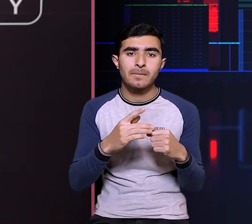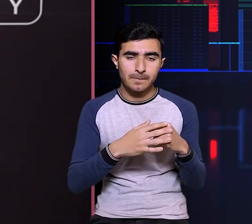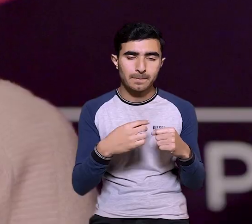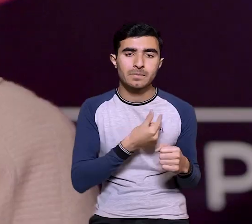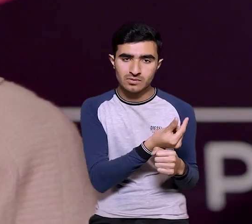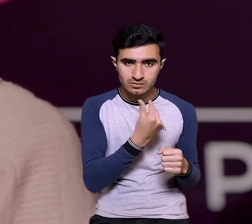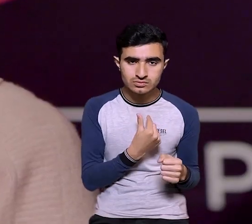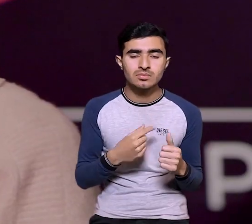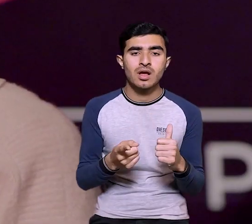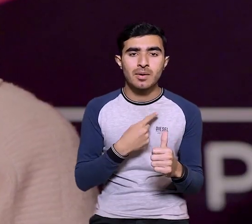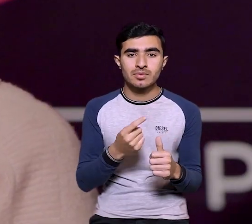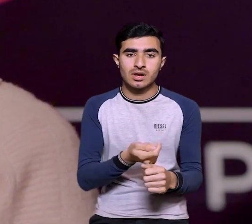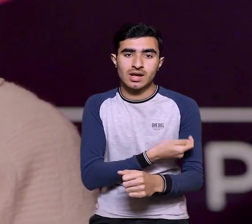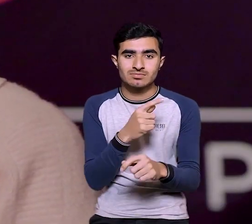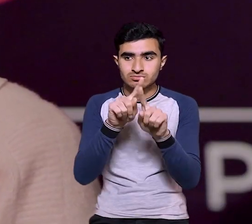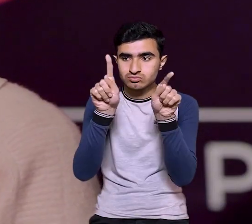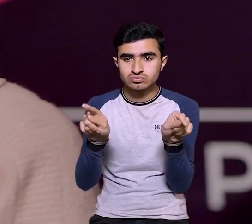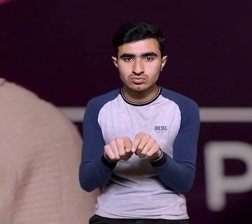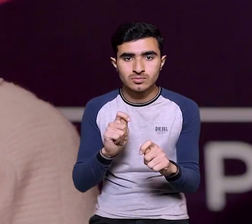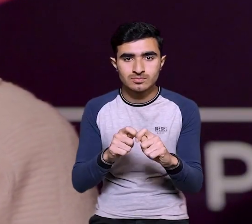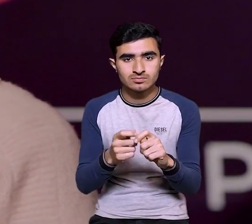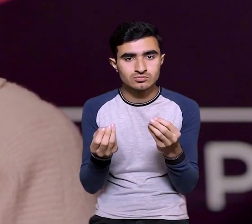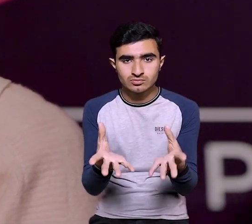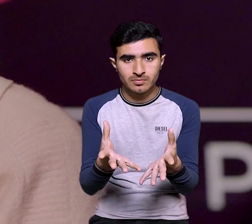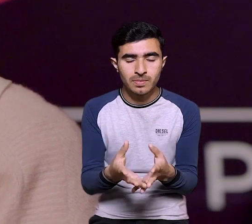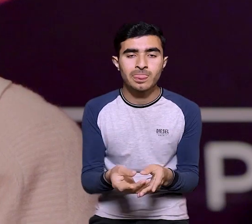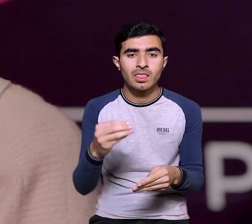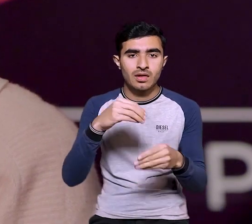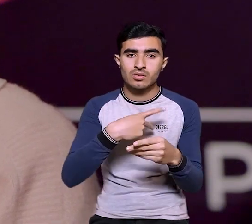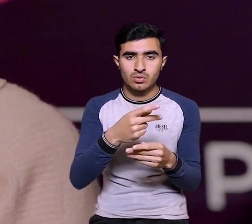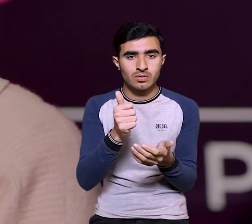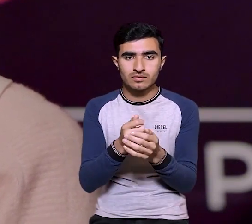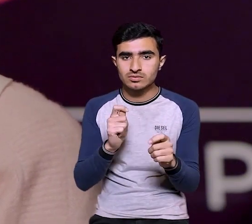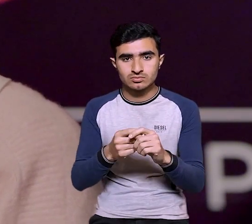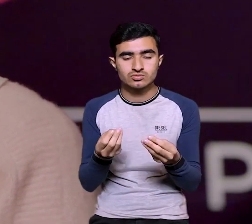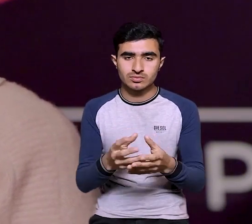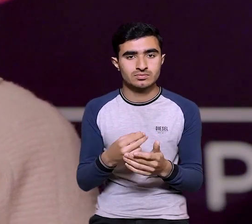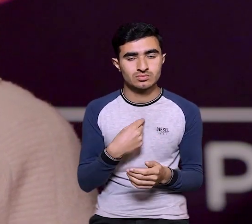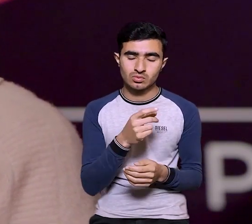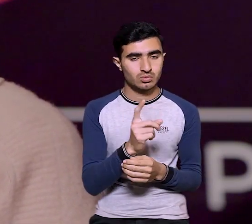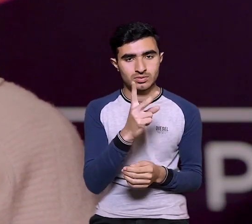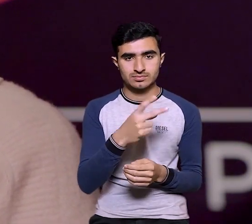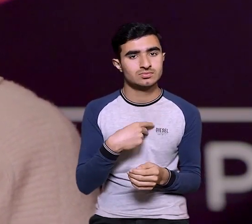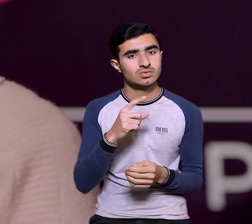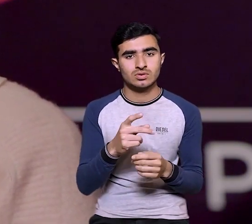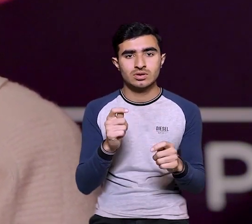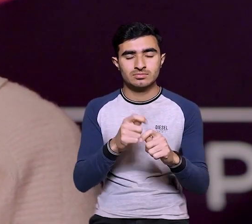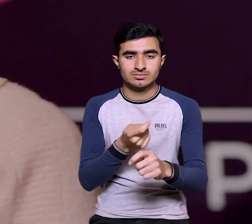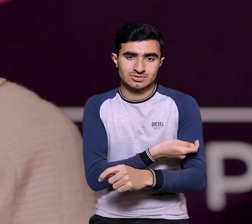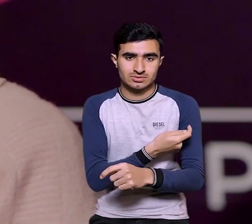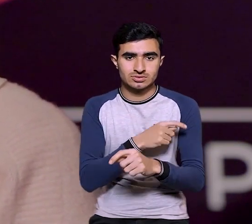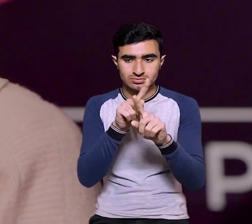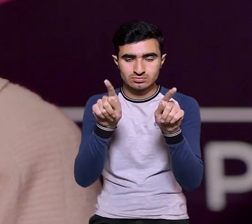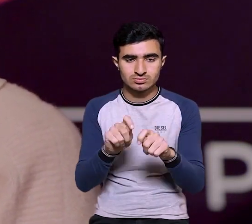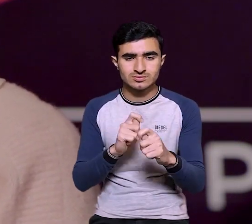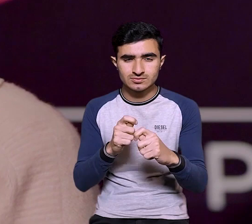और हम दोनों प्रैक्टिस करते हैं। सो वी स्टार्टेड मेकिंग ए क्लिनिक विच कन्वर्टेड इनटू अ हॉस्पिटल, अकरम मेडिकल कॉम्प्लेक्स, एंड दिस इज़ हाउ